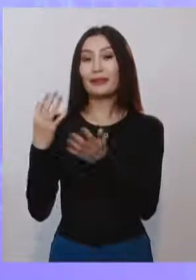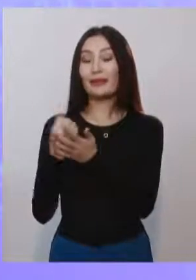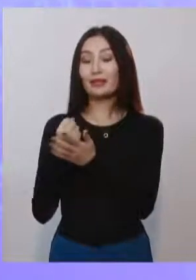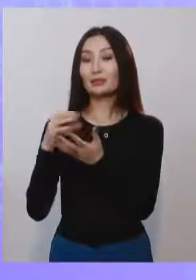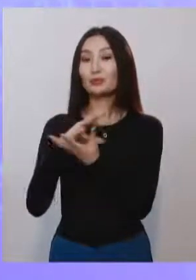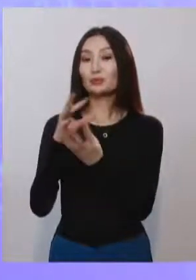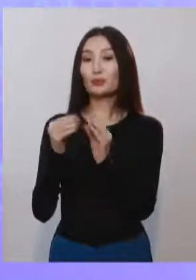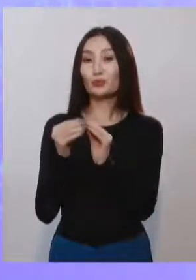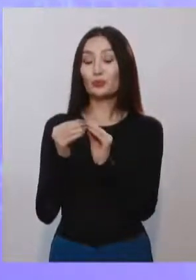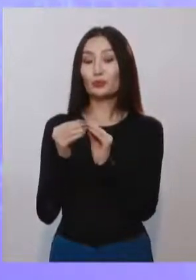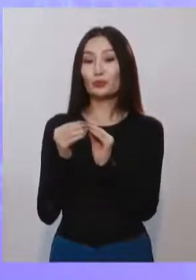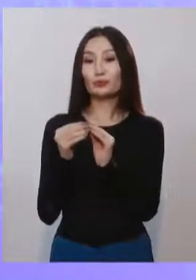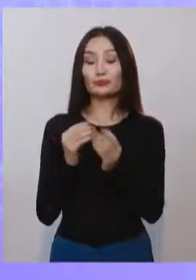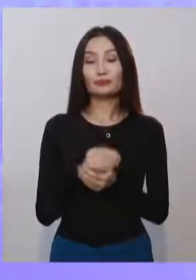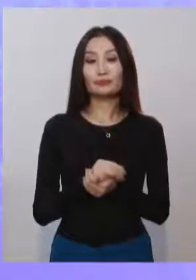сумму